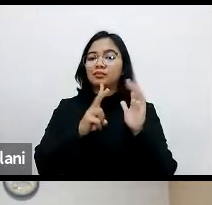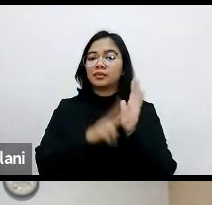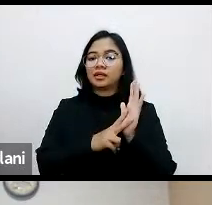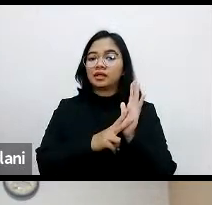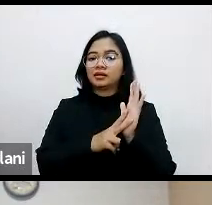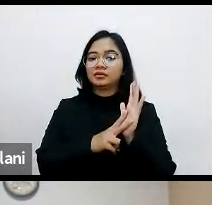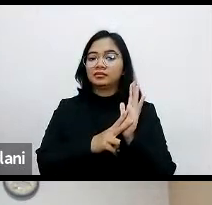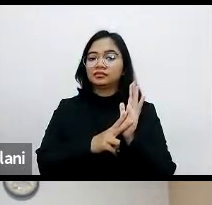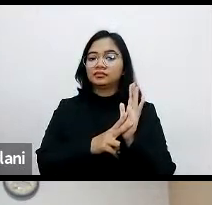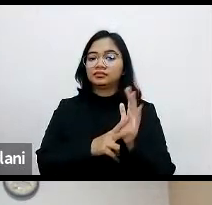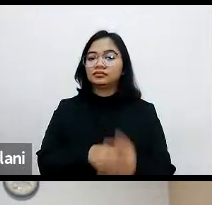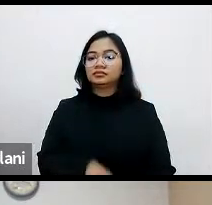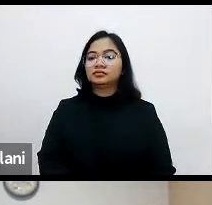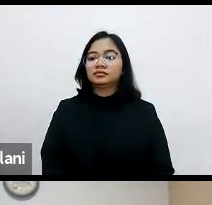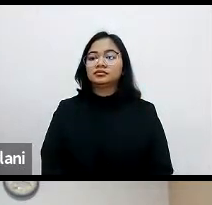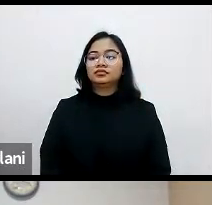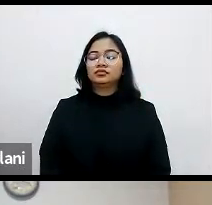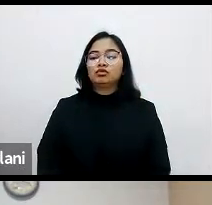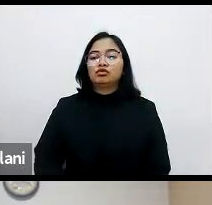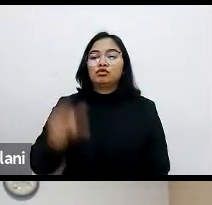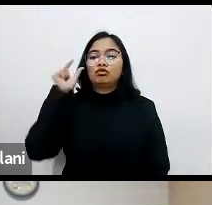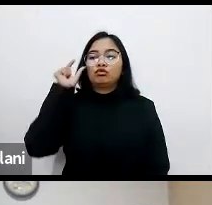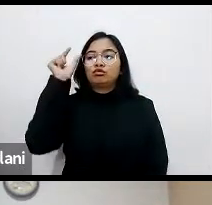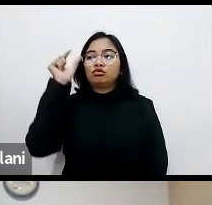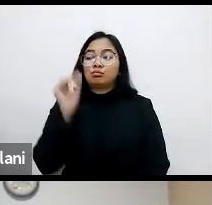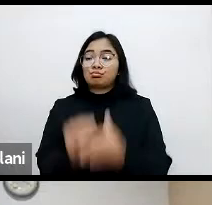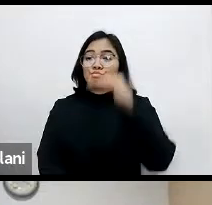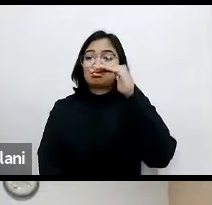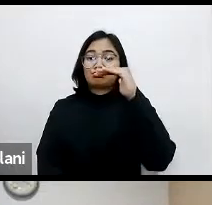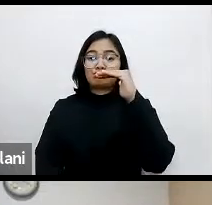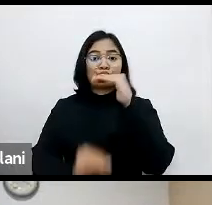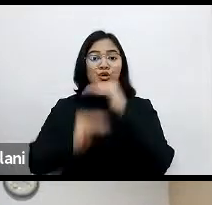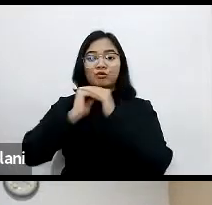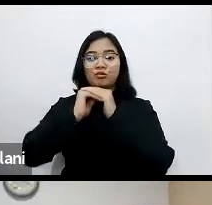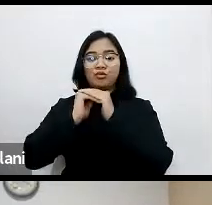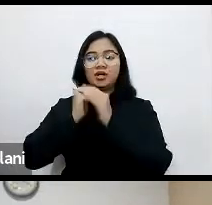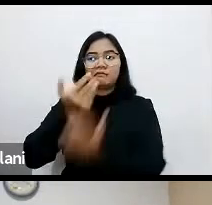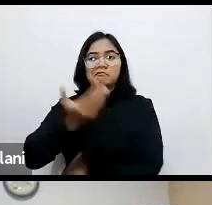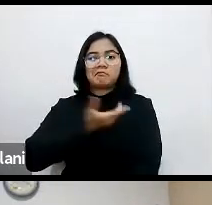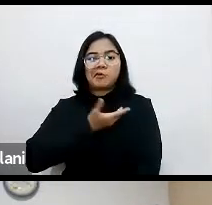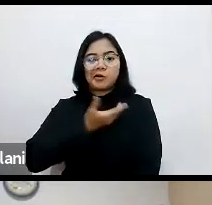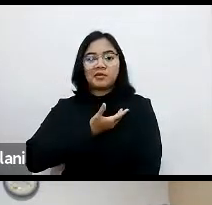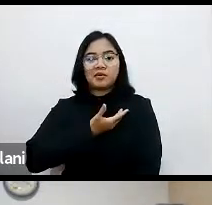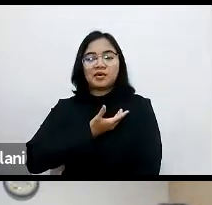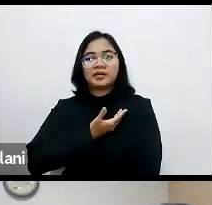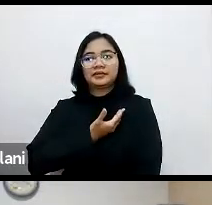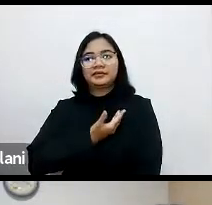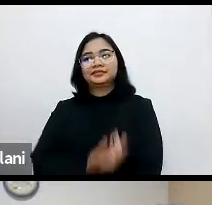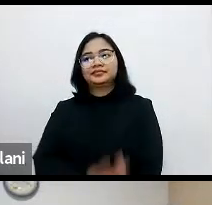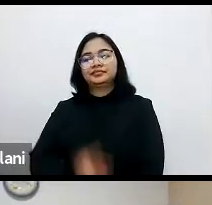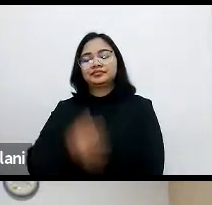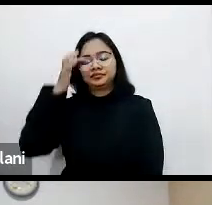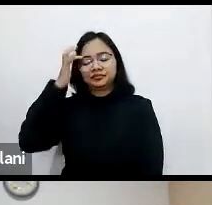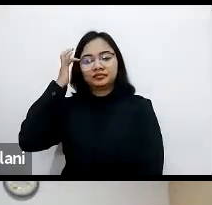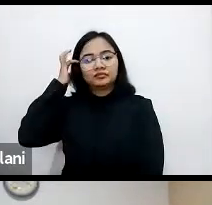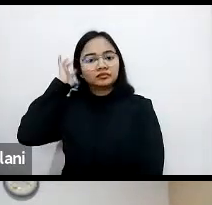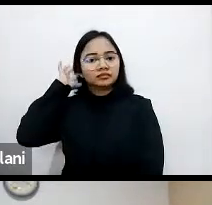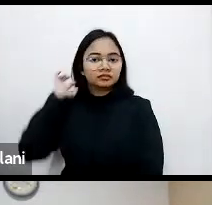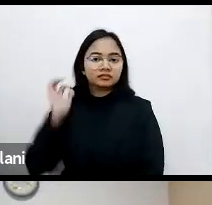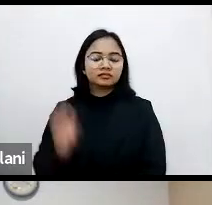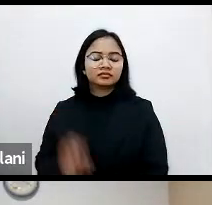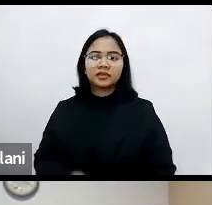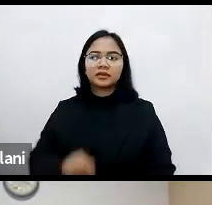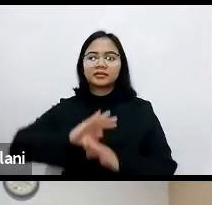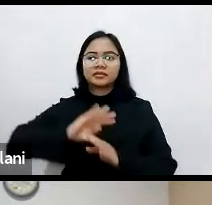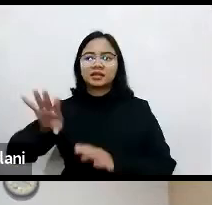surveillance itu untuk memenuhi target-target neolib tersebut, seperti itu. Di satu sisi itu, kemudian di sisi lain